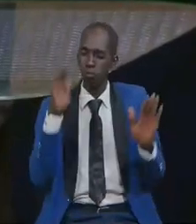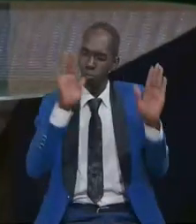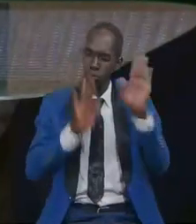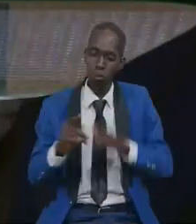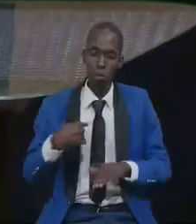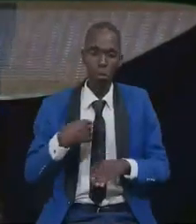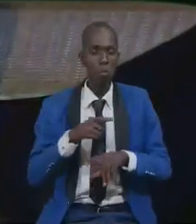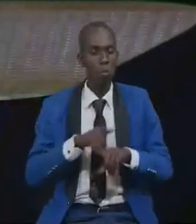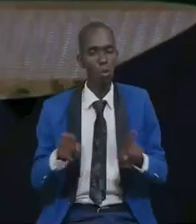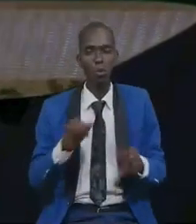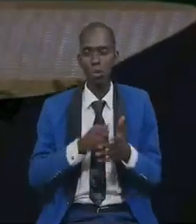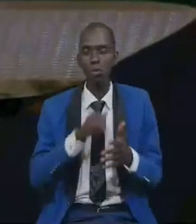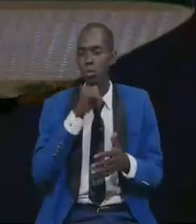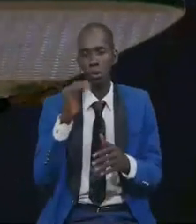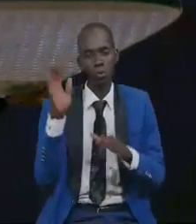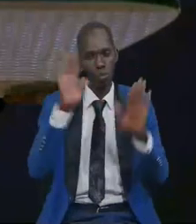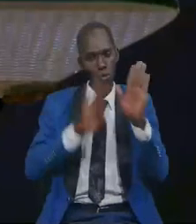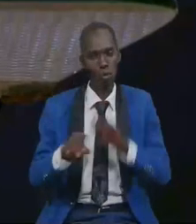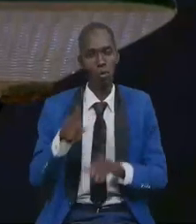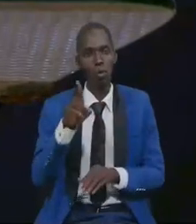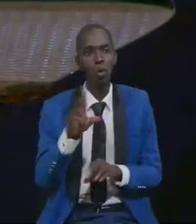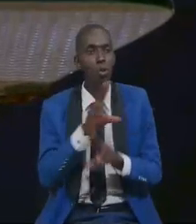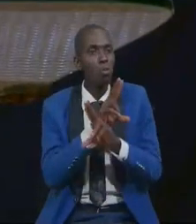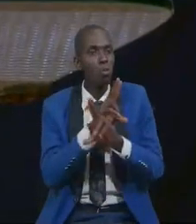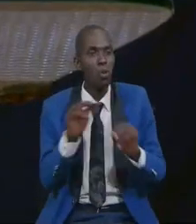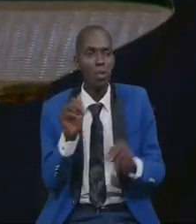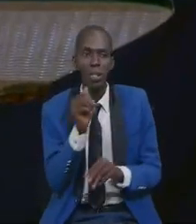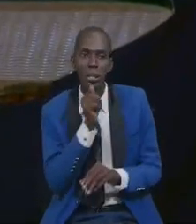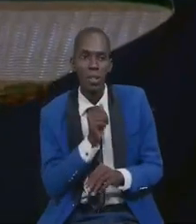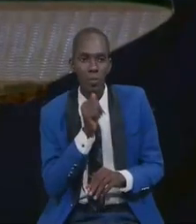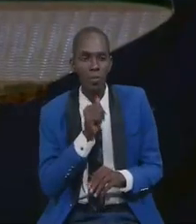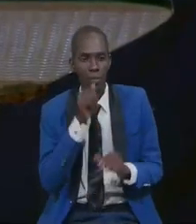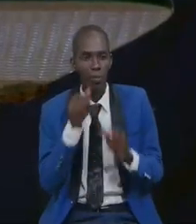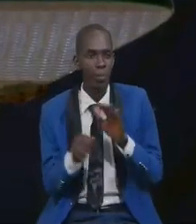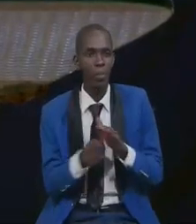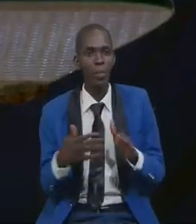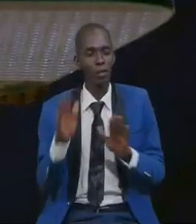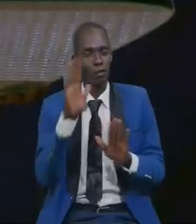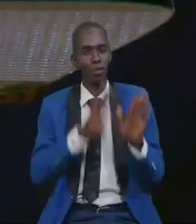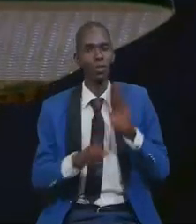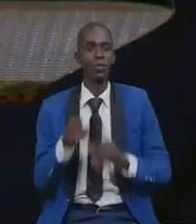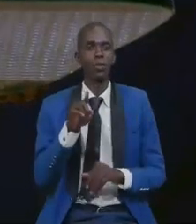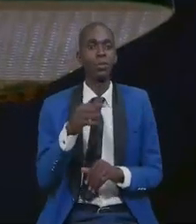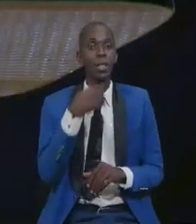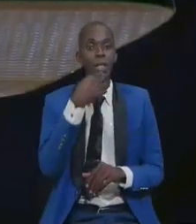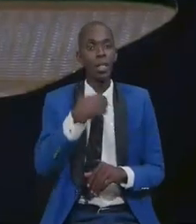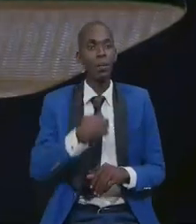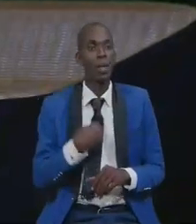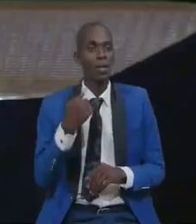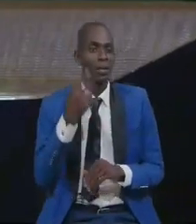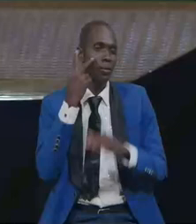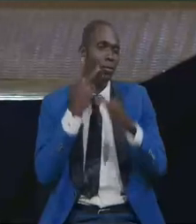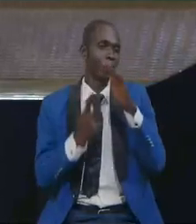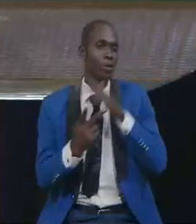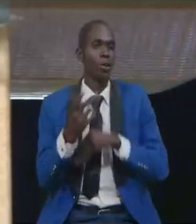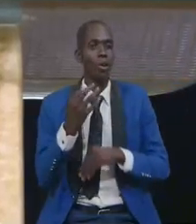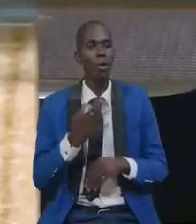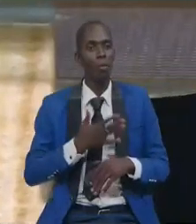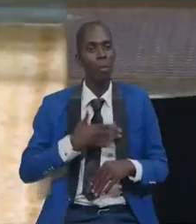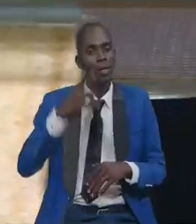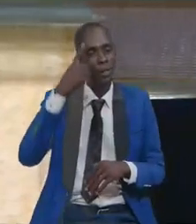cela. Toi, tu connais les secrets. Les secrets ne sont pas difficiles pour toi. Donne-moi l'explication des